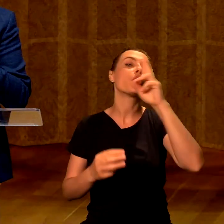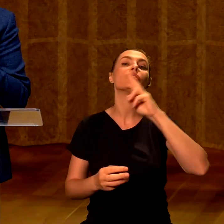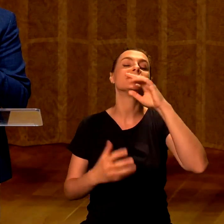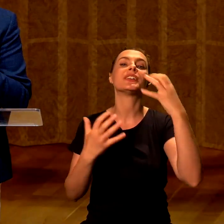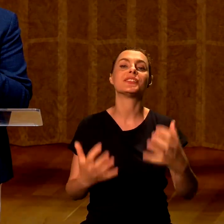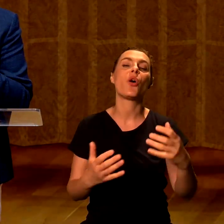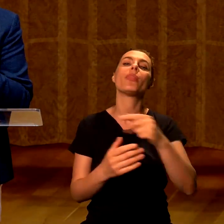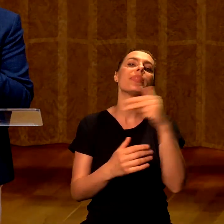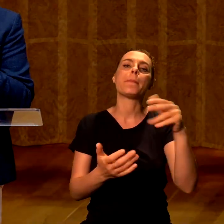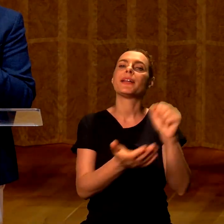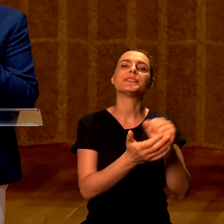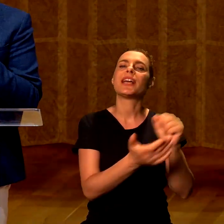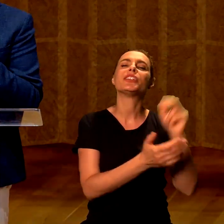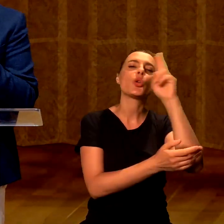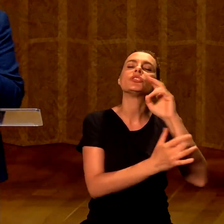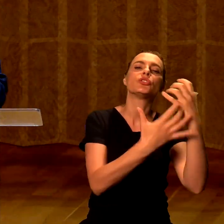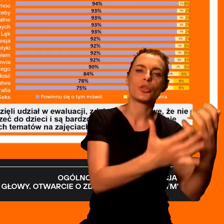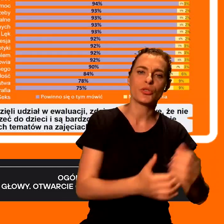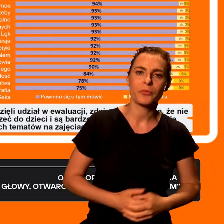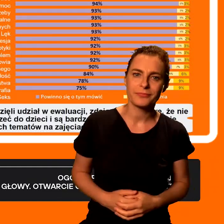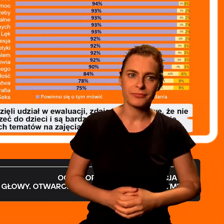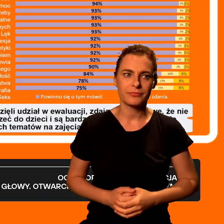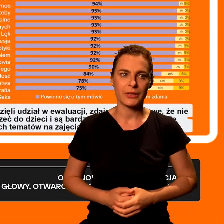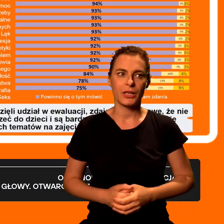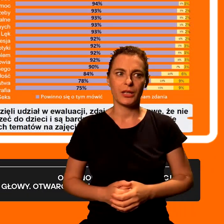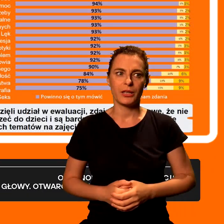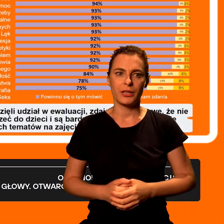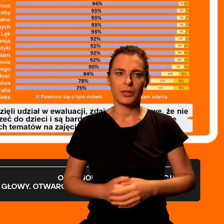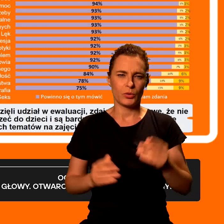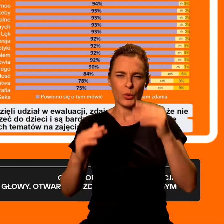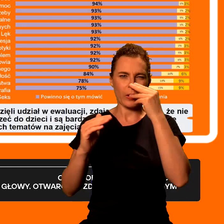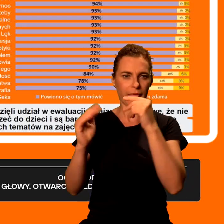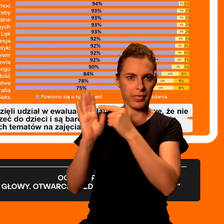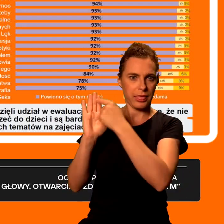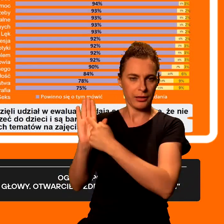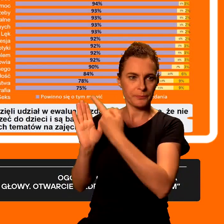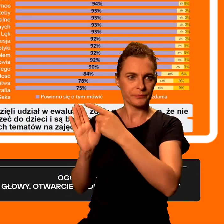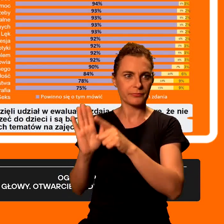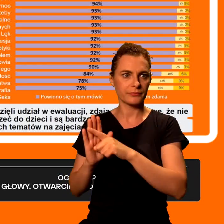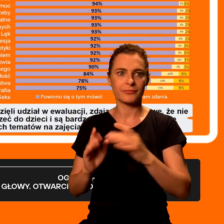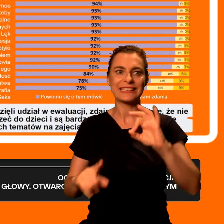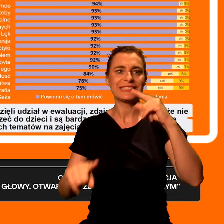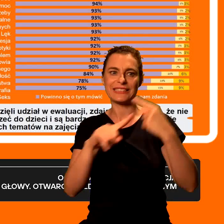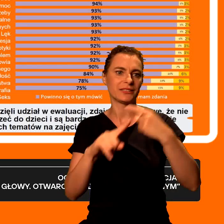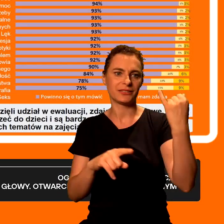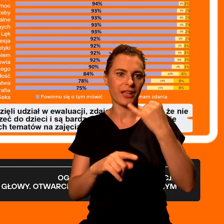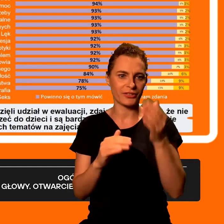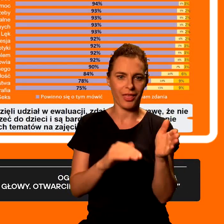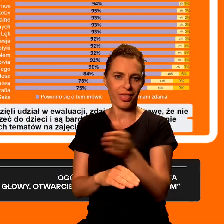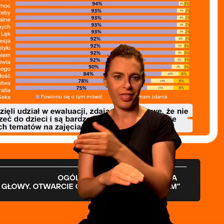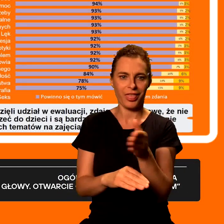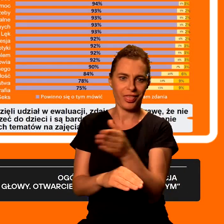o tematykę zajęć? I słuchajcie, tutaj troszkę się przesunęło, ale no tak to jest z seksem, że on zawsze gdzieś wystaje, nie?